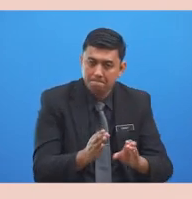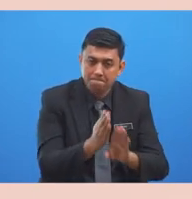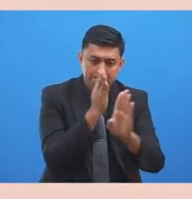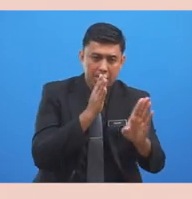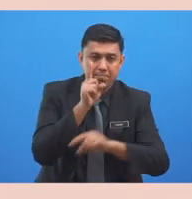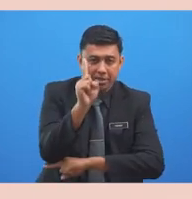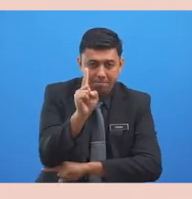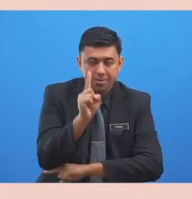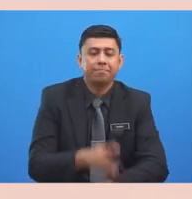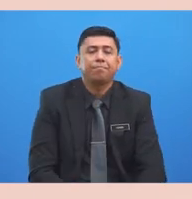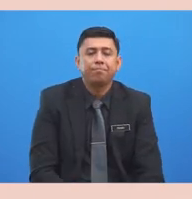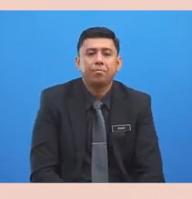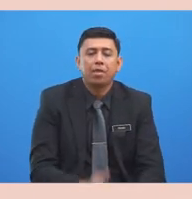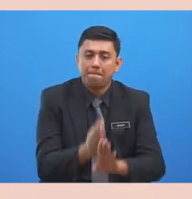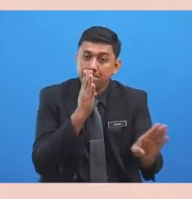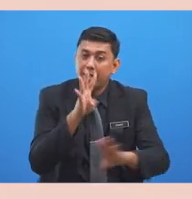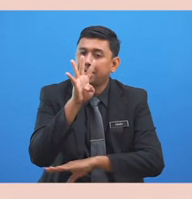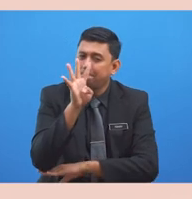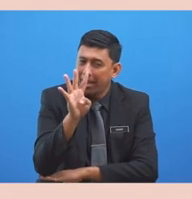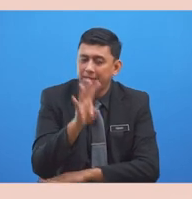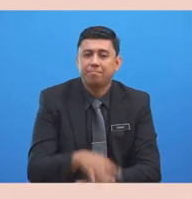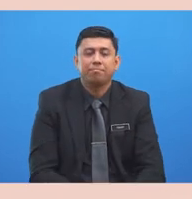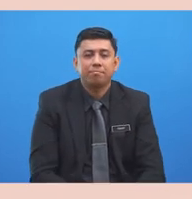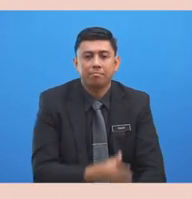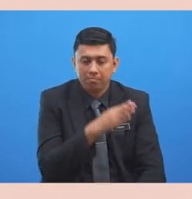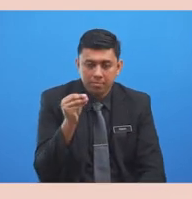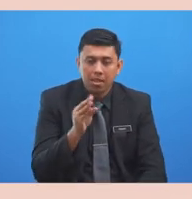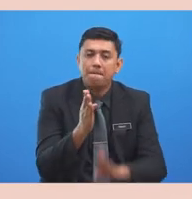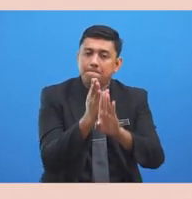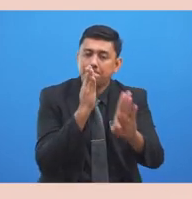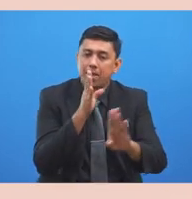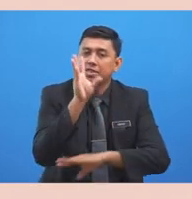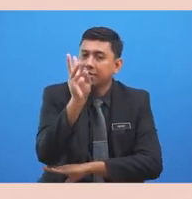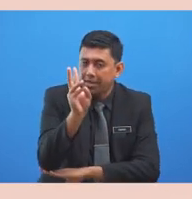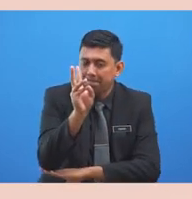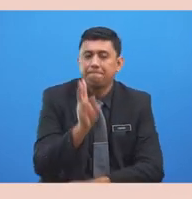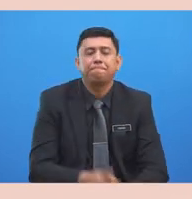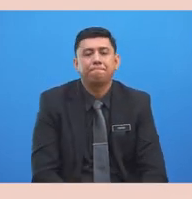pertama, baris keempat dan baris keenam.